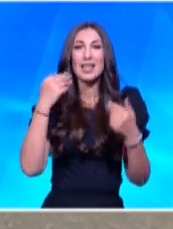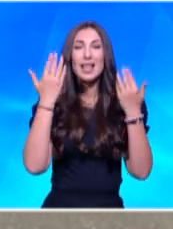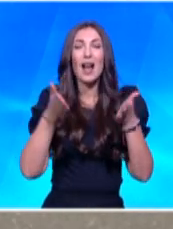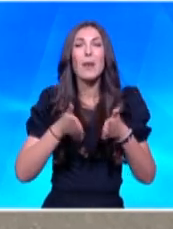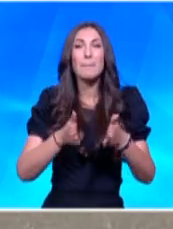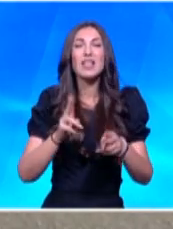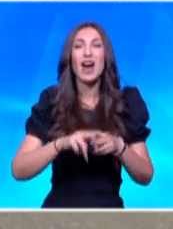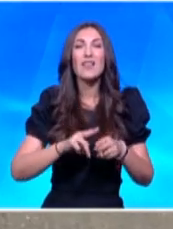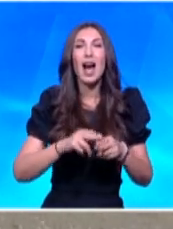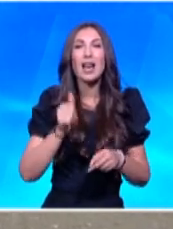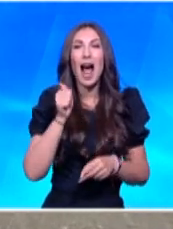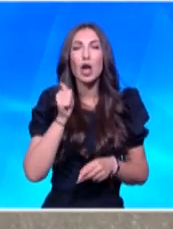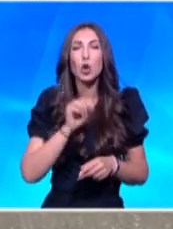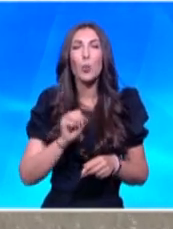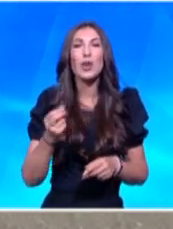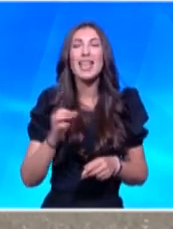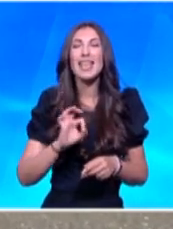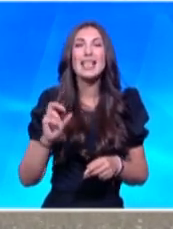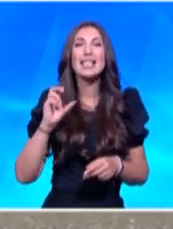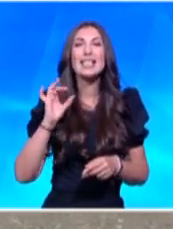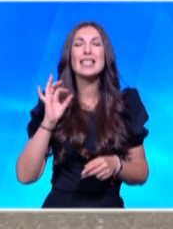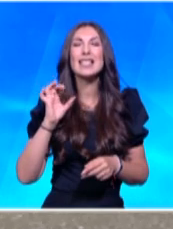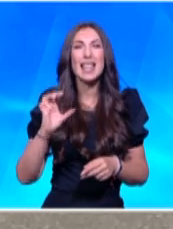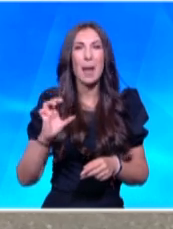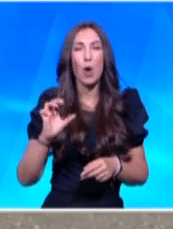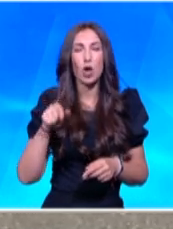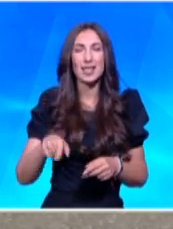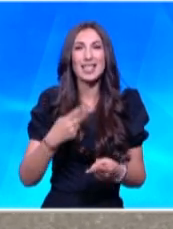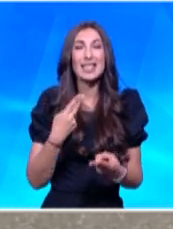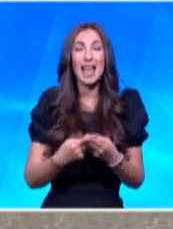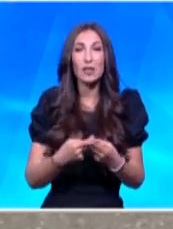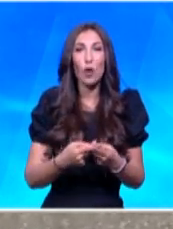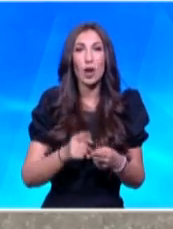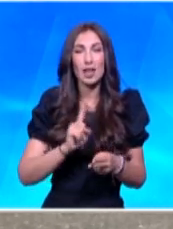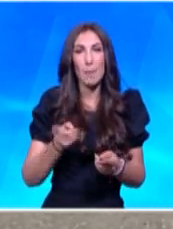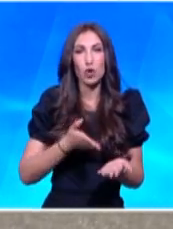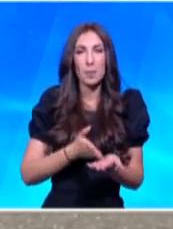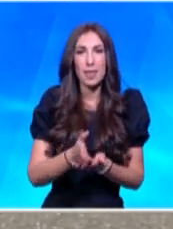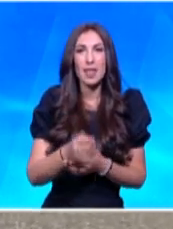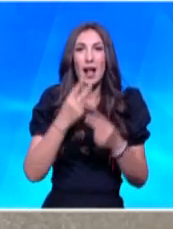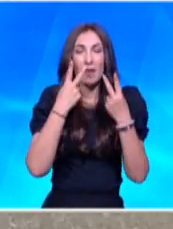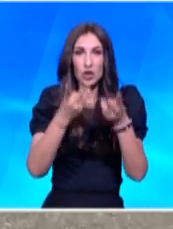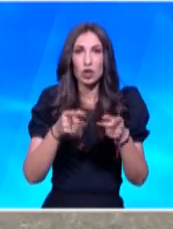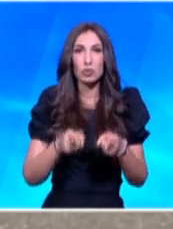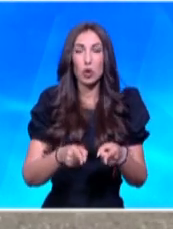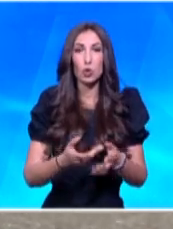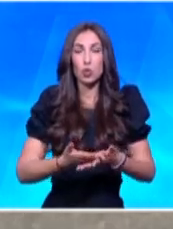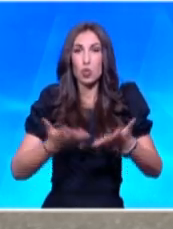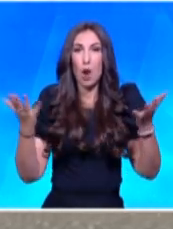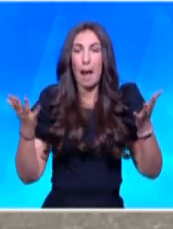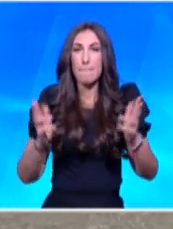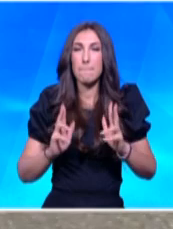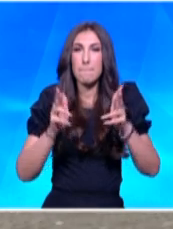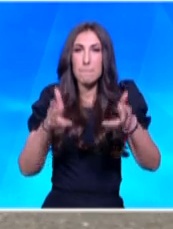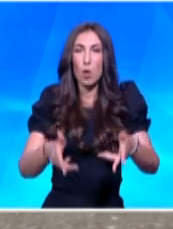Варвара, Ахтопол и Синеморец. Той е затворен и непроходим. Виждате този масивен мост, който